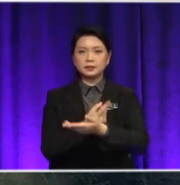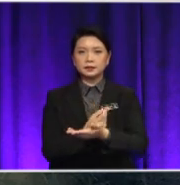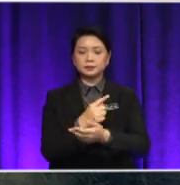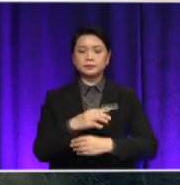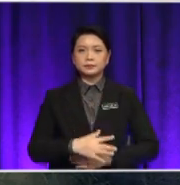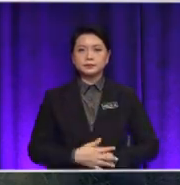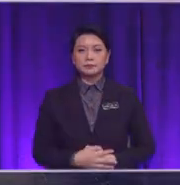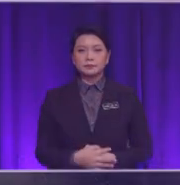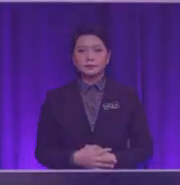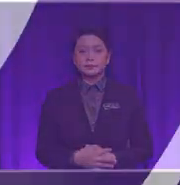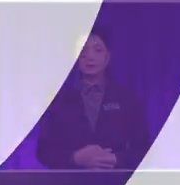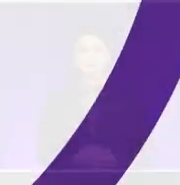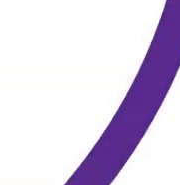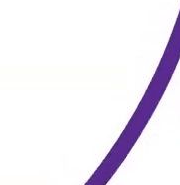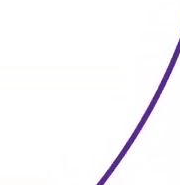dalam slot Mendengar Rendah.